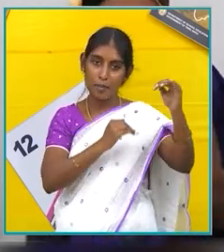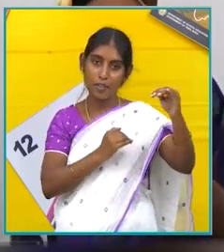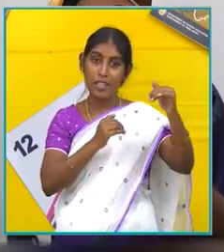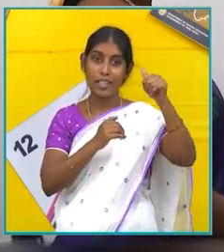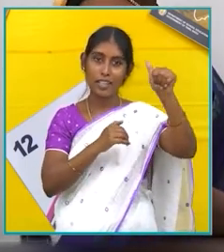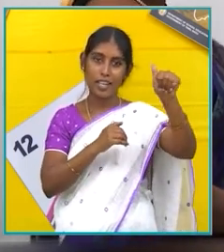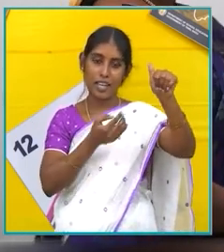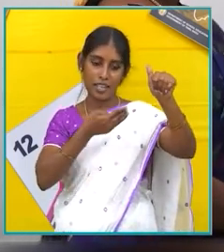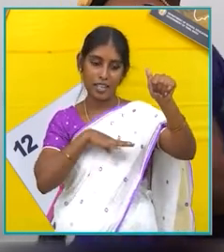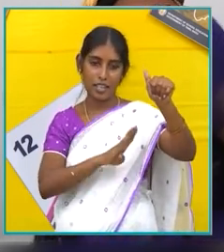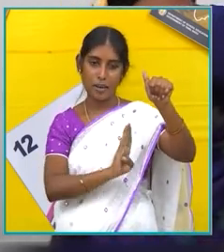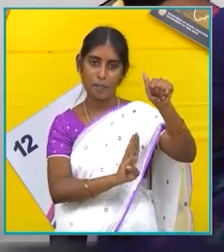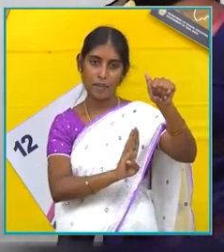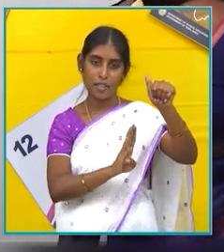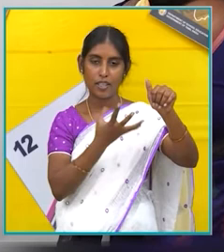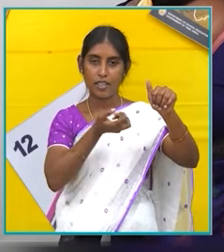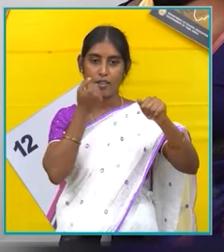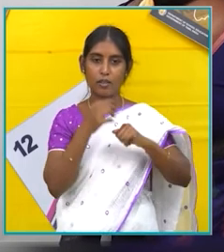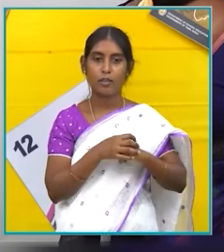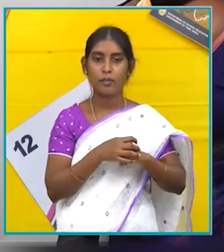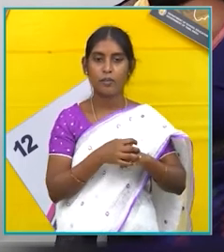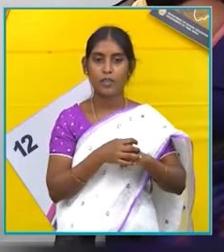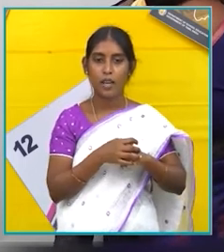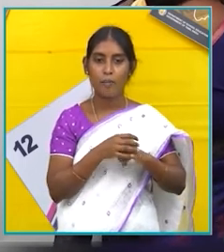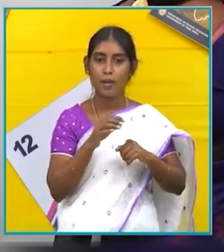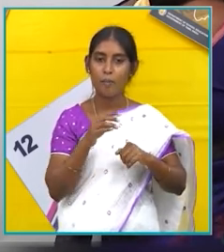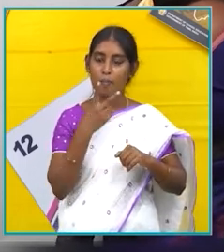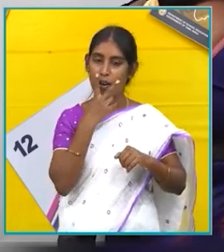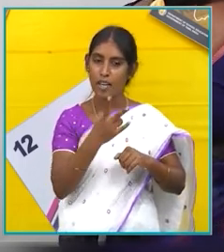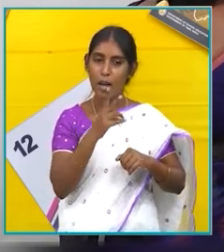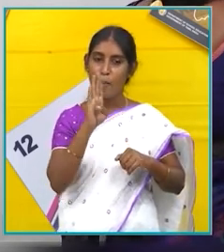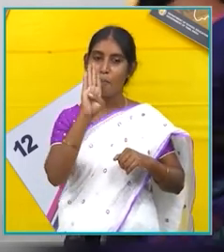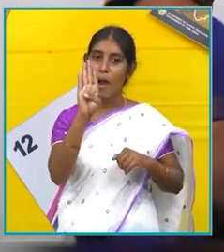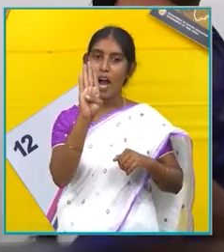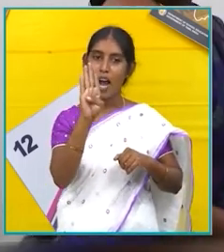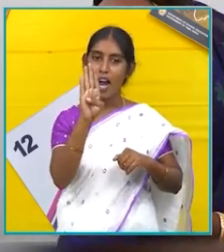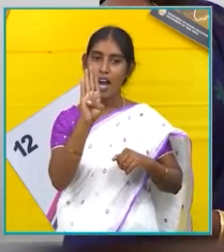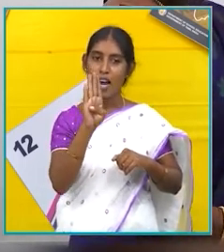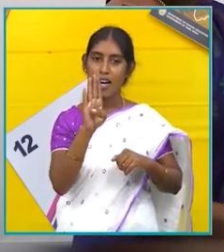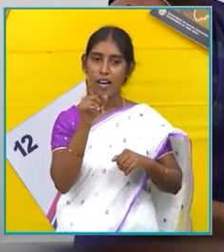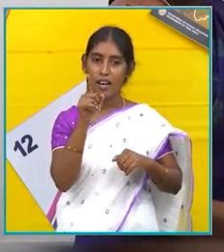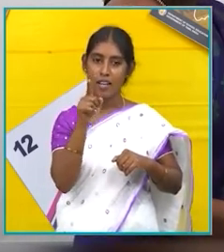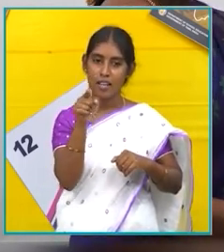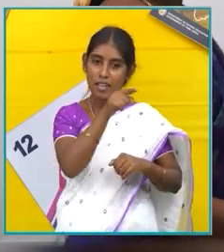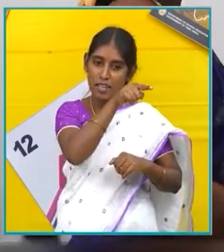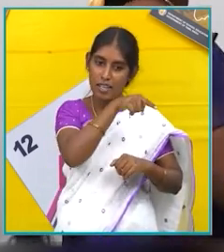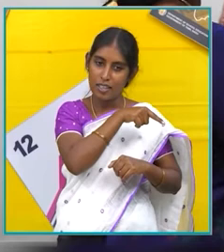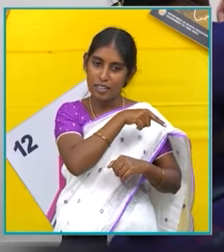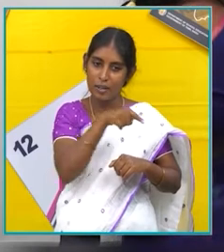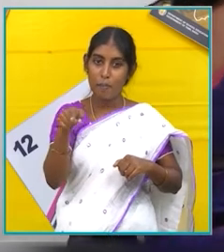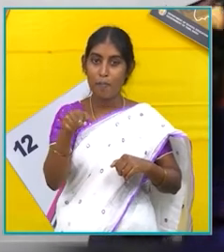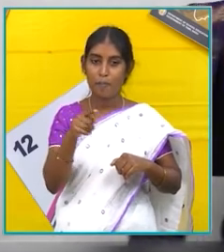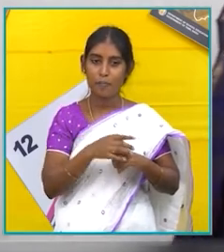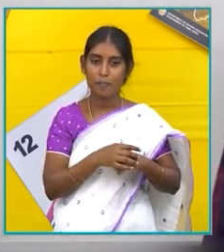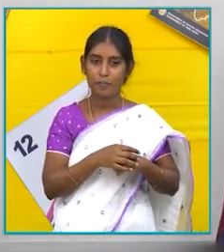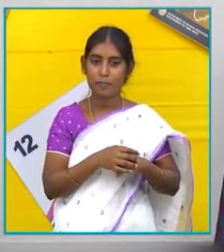வச்சுக்கலாம். இப்போது இது வந்து பார்த்திங்கன்னா பா ஷேப்பில் இருக்கா, பா ஷேப்பில் இருக்கா. நம்ம குறுக்கு வெட்டியில்